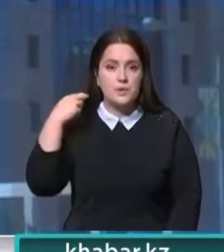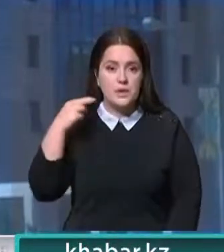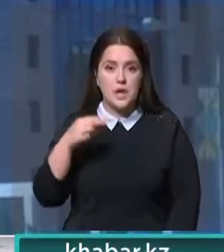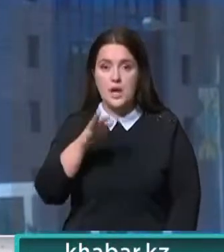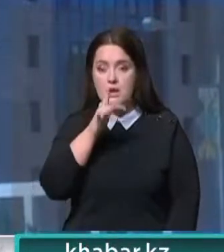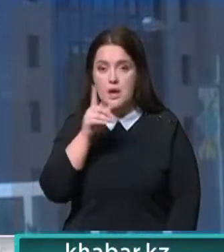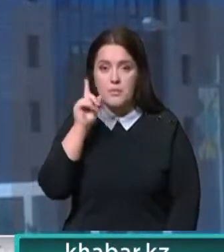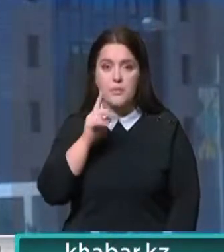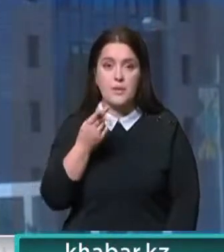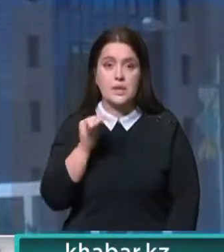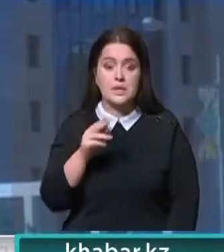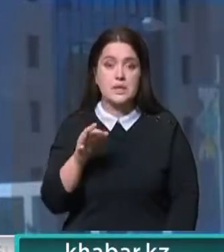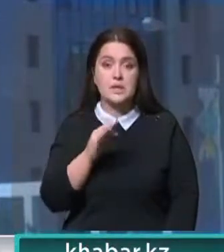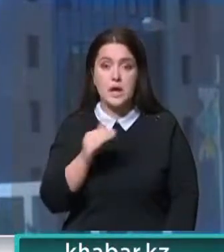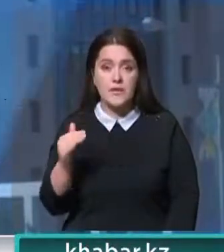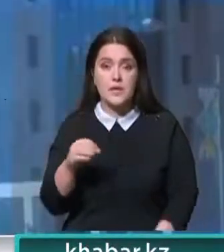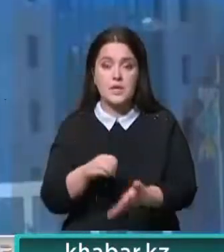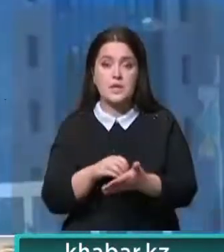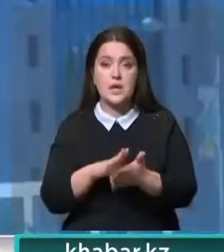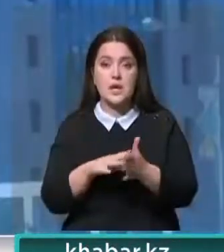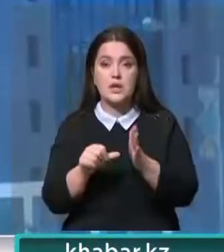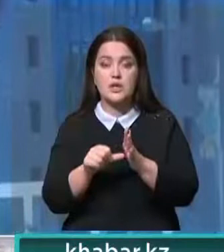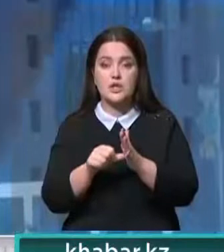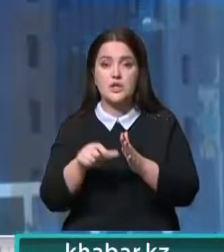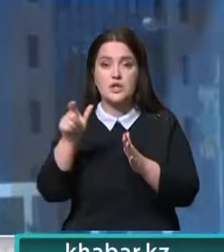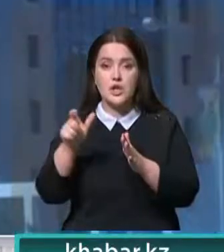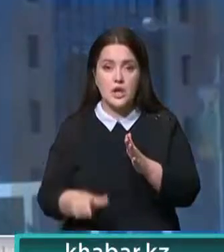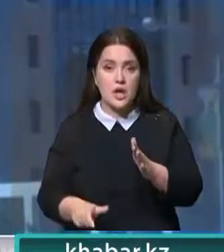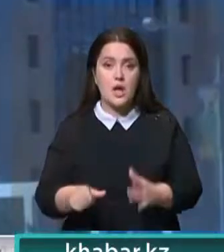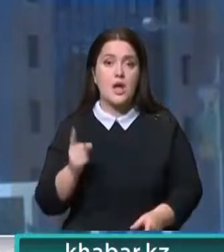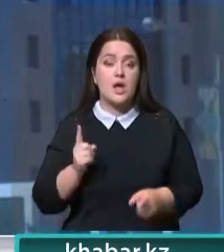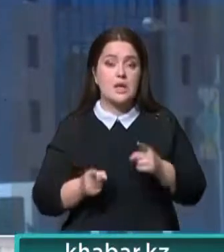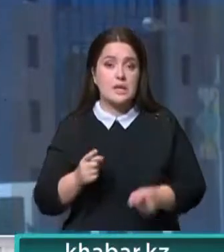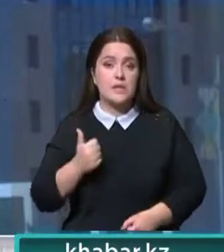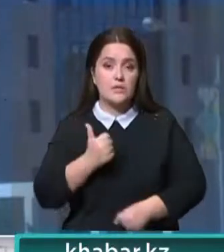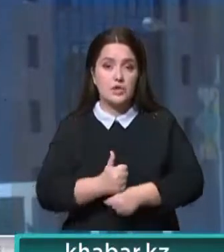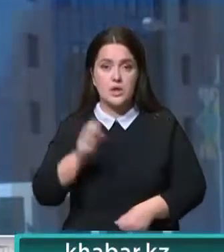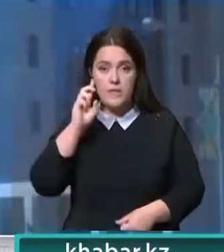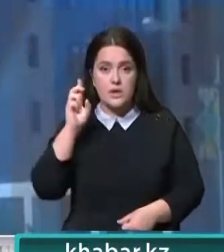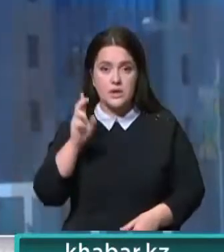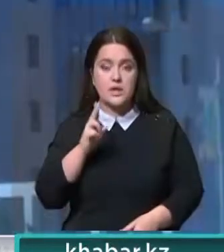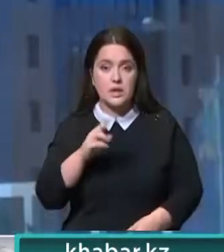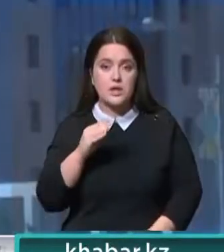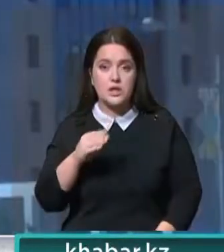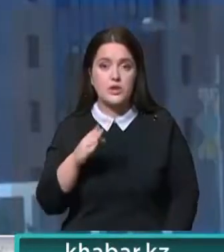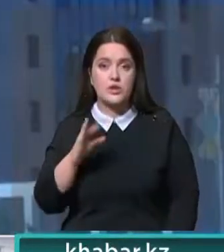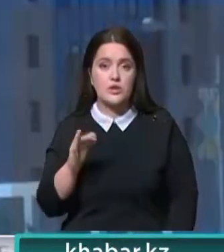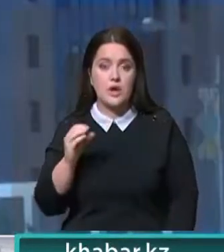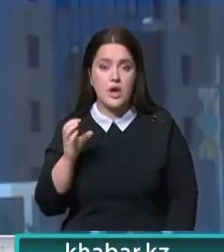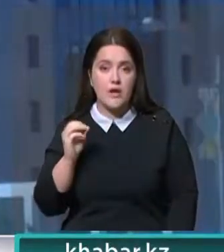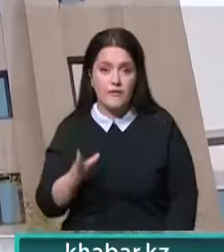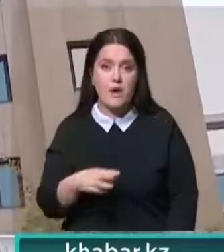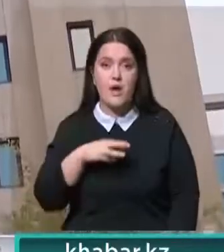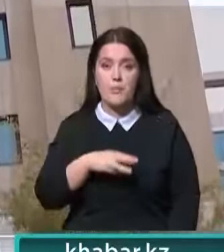пост президента. К этому часу пока ЦИК официально зарегистрировала 6. Это действующий глава государства Касым-Жомарт